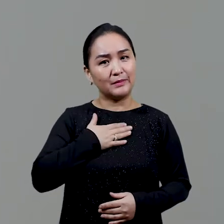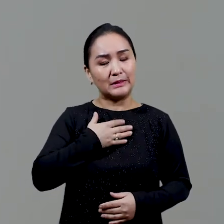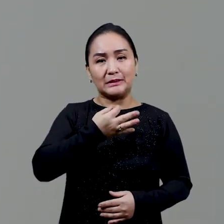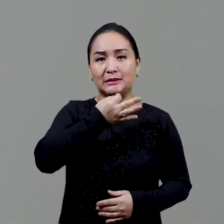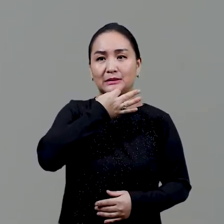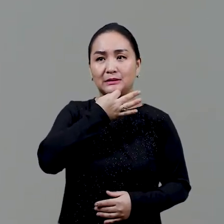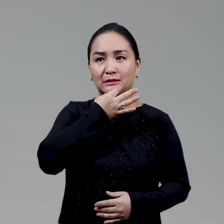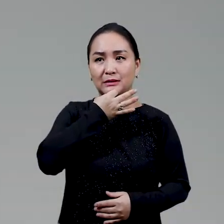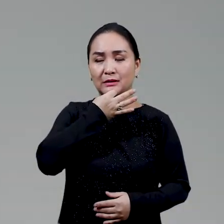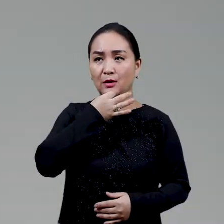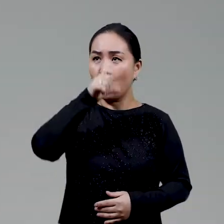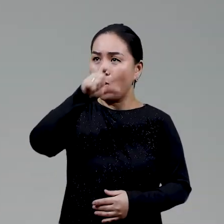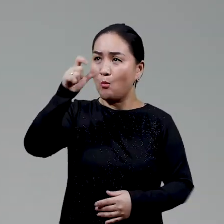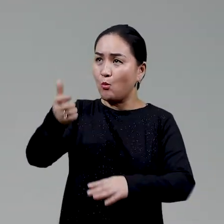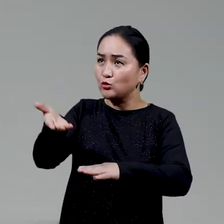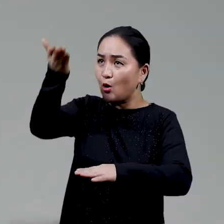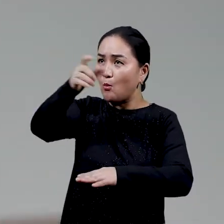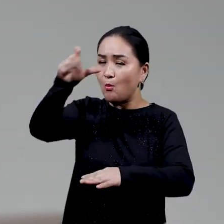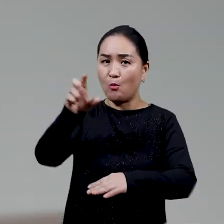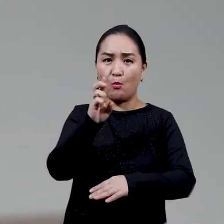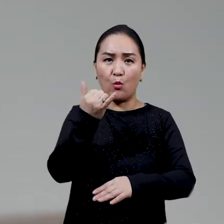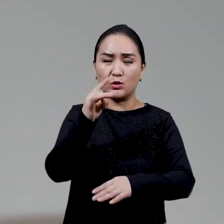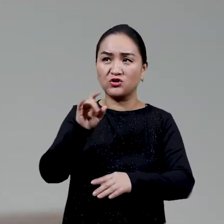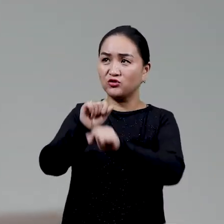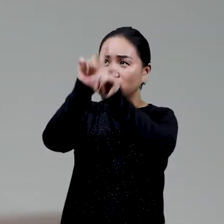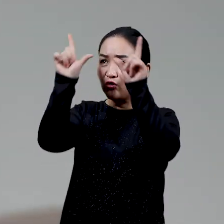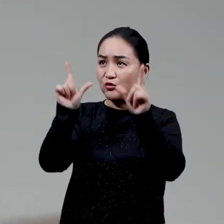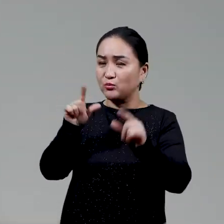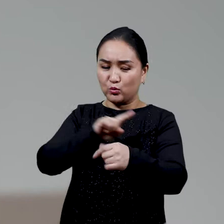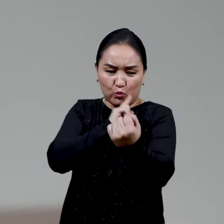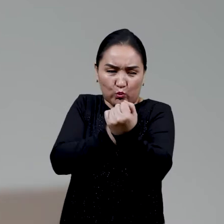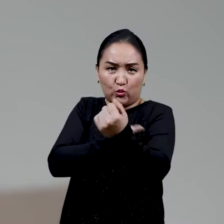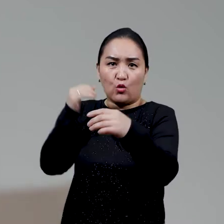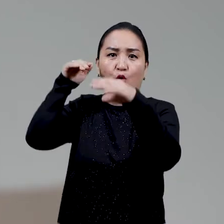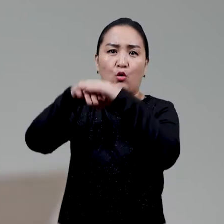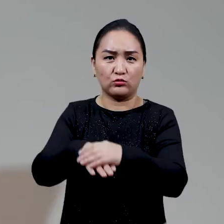Би хитрхи эрт томчуудын бузар ертөнцид хүчээр орчихсон.